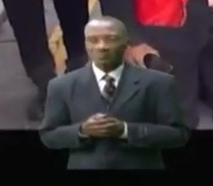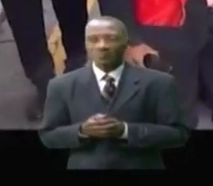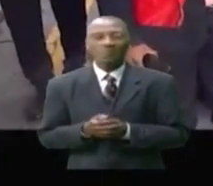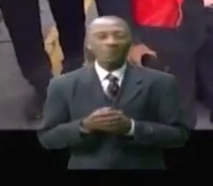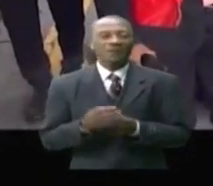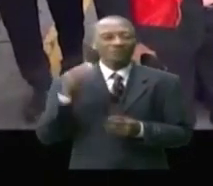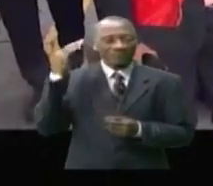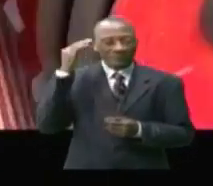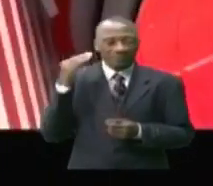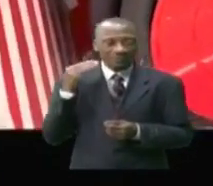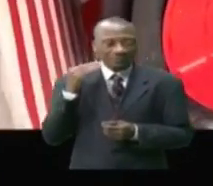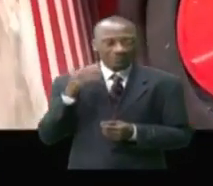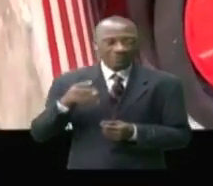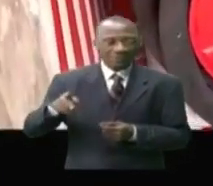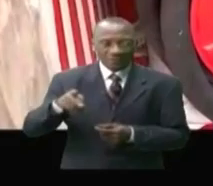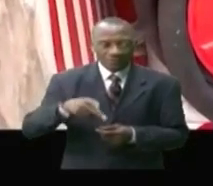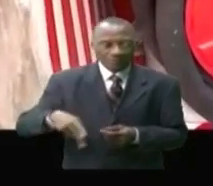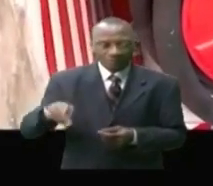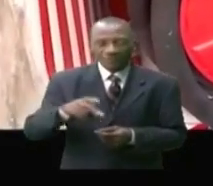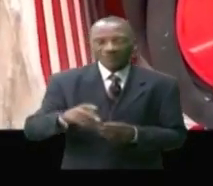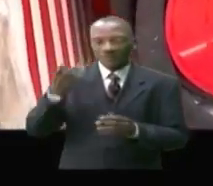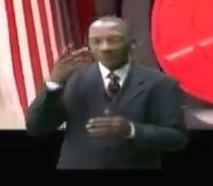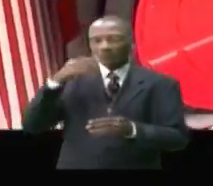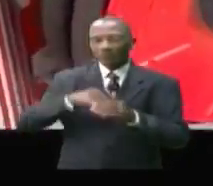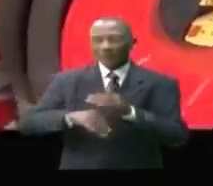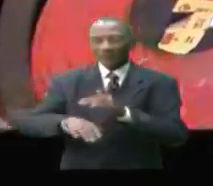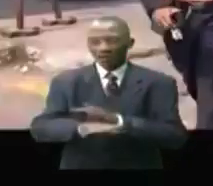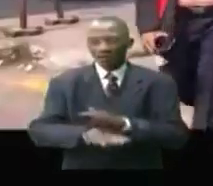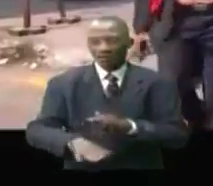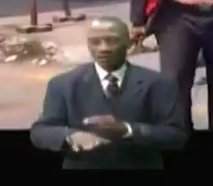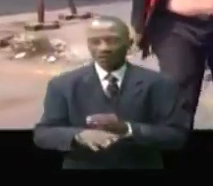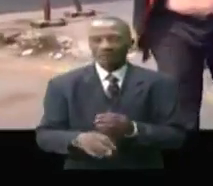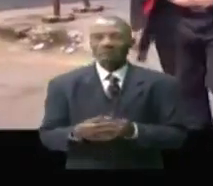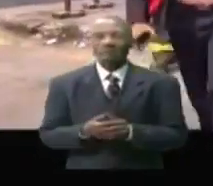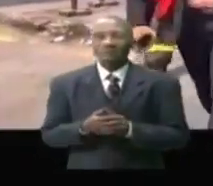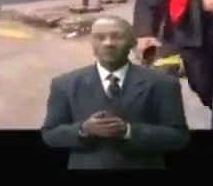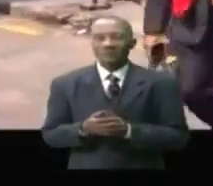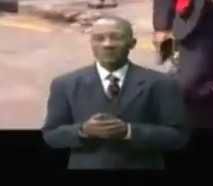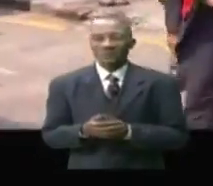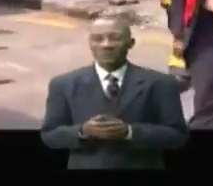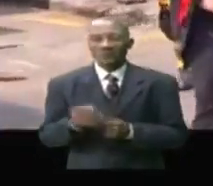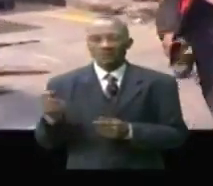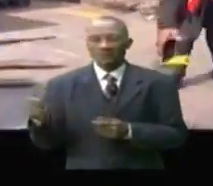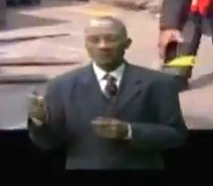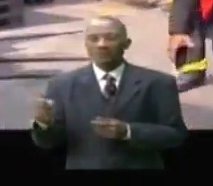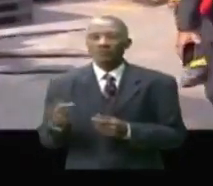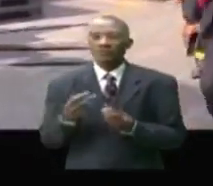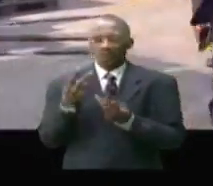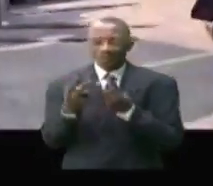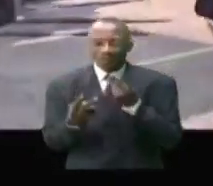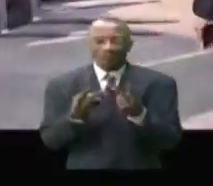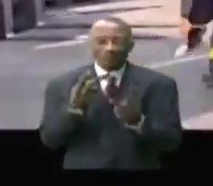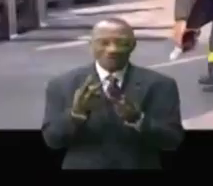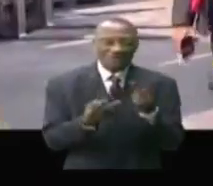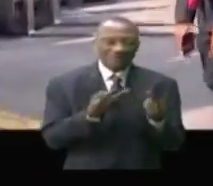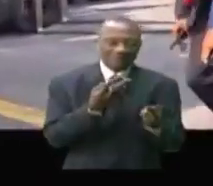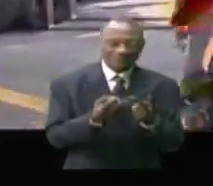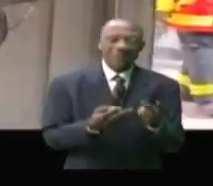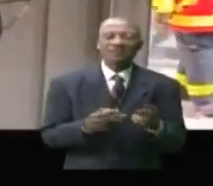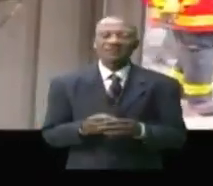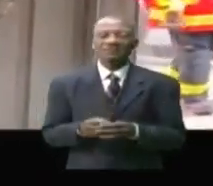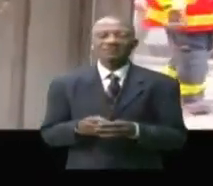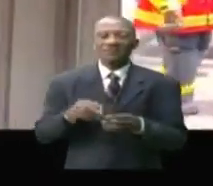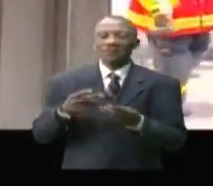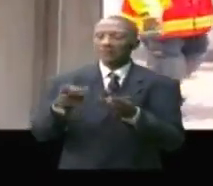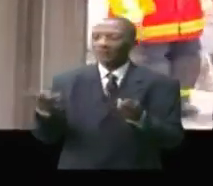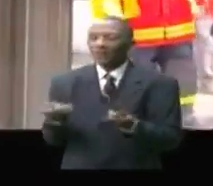ministre provincial de l'Intérieur et Sécurité, Gratien Tsakala, a débuté sa visite d'inspection dans les différentes